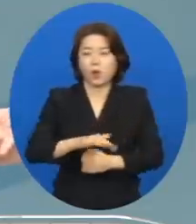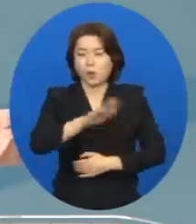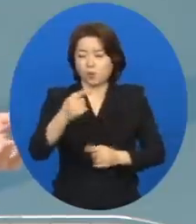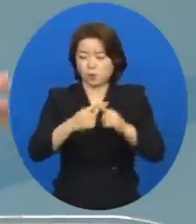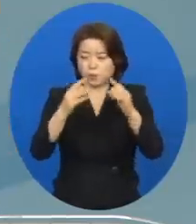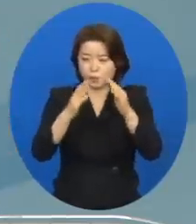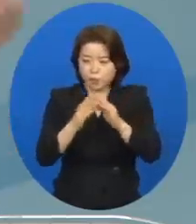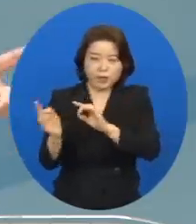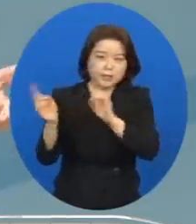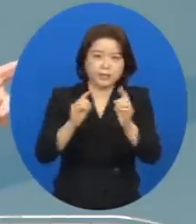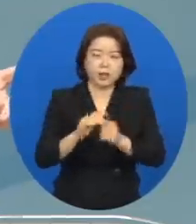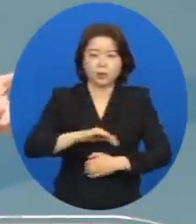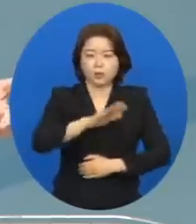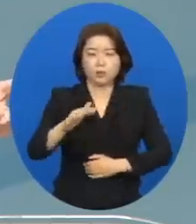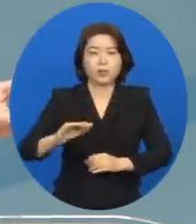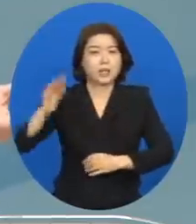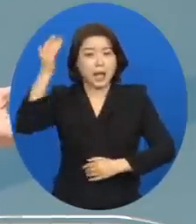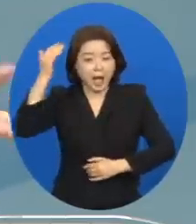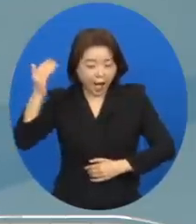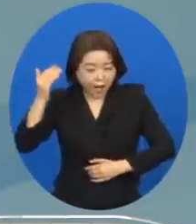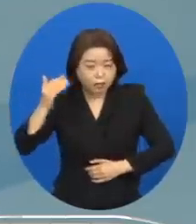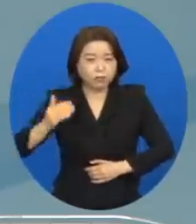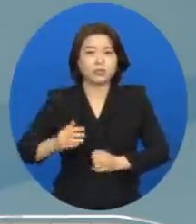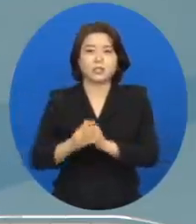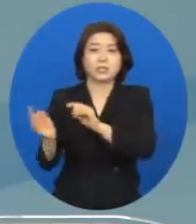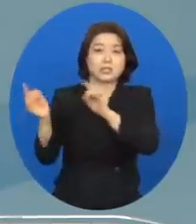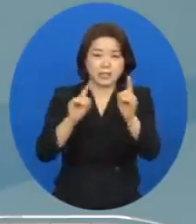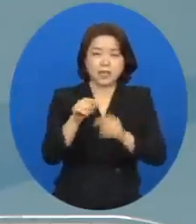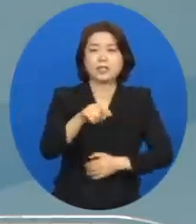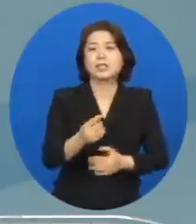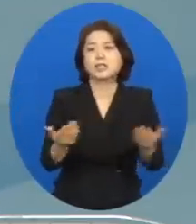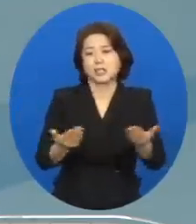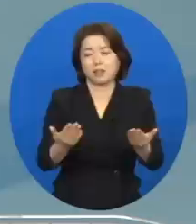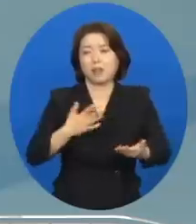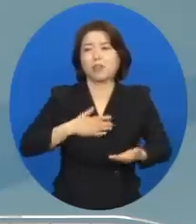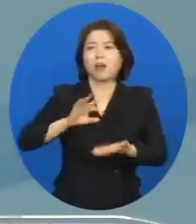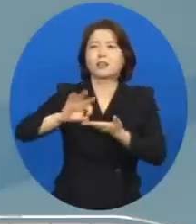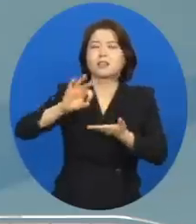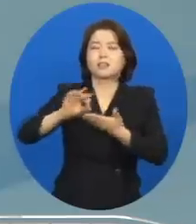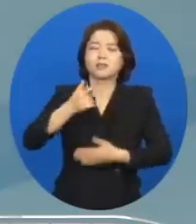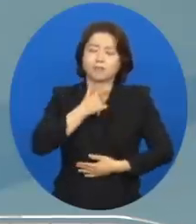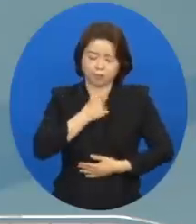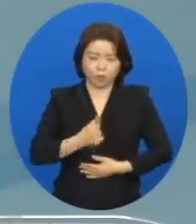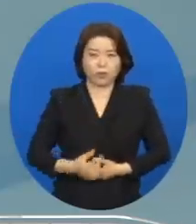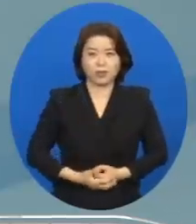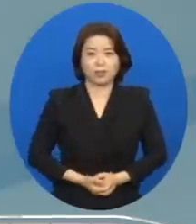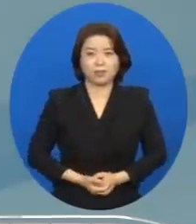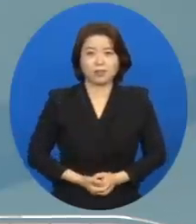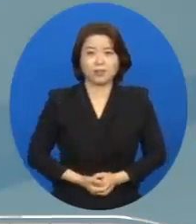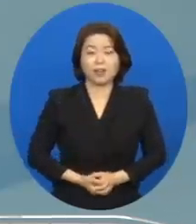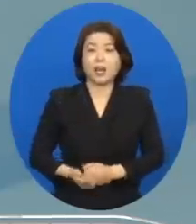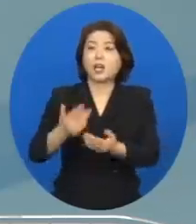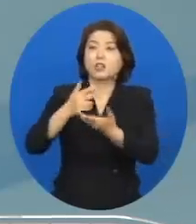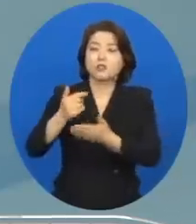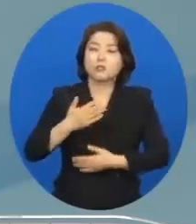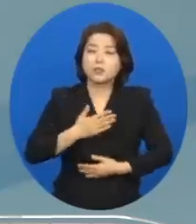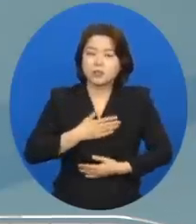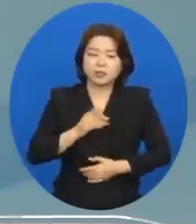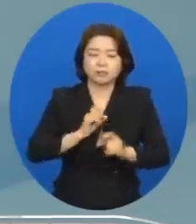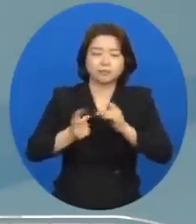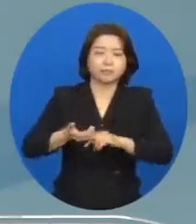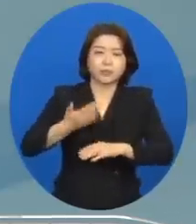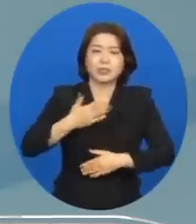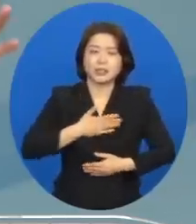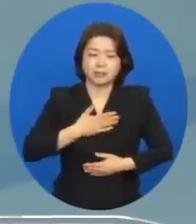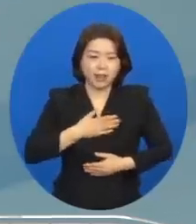교회가 살고, 우리 나라가 사는 이 일에 쓰임 받기 원합니다. 주님, 저는 이제 더 이상